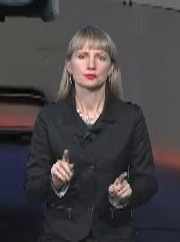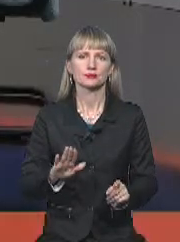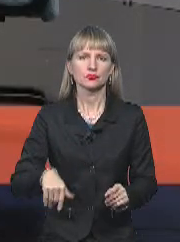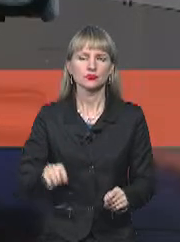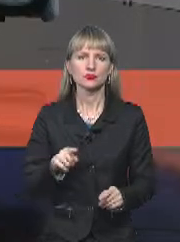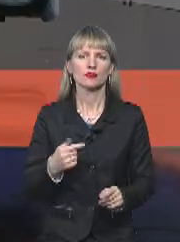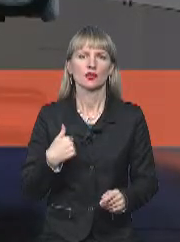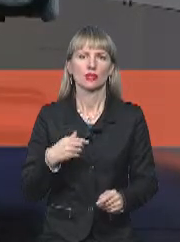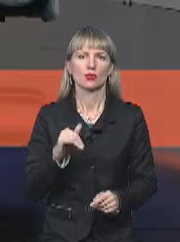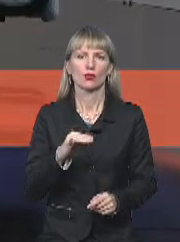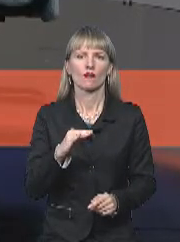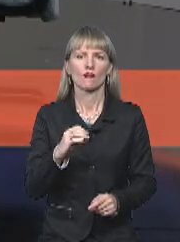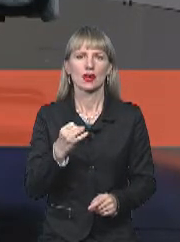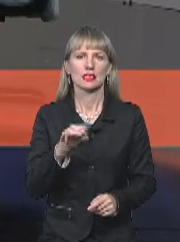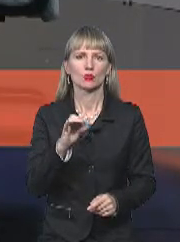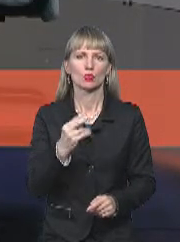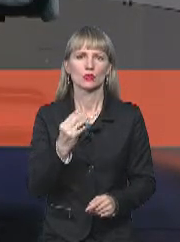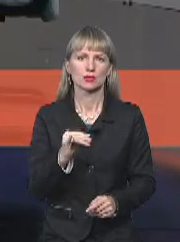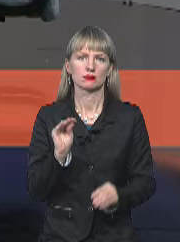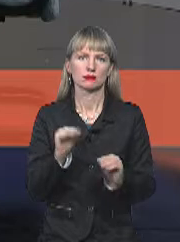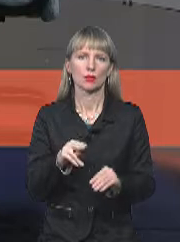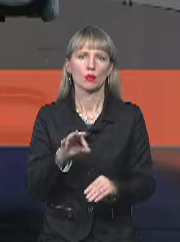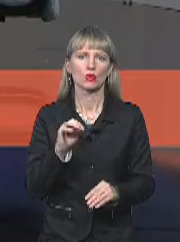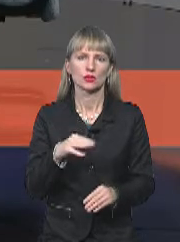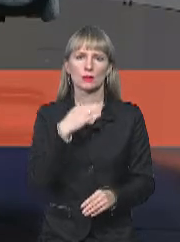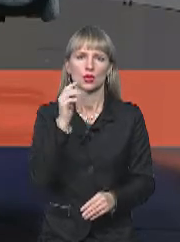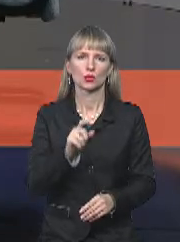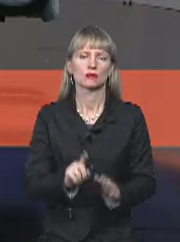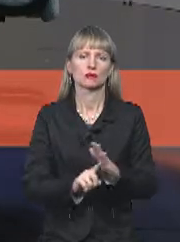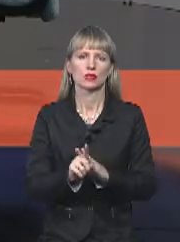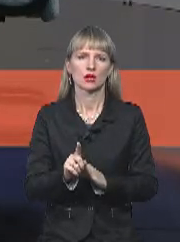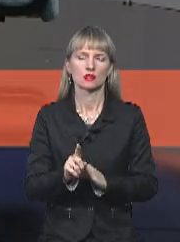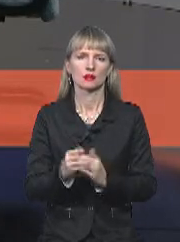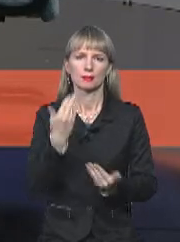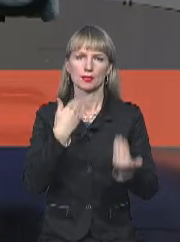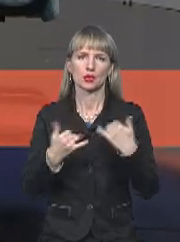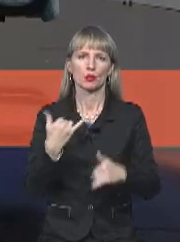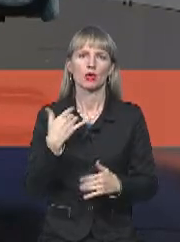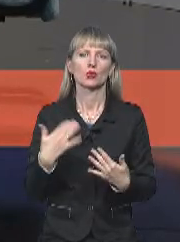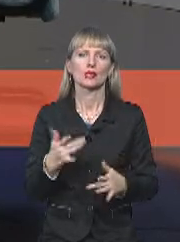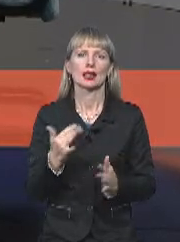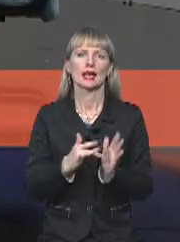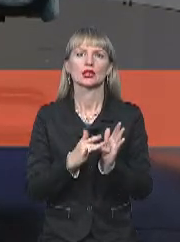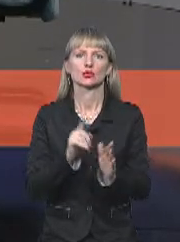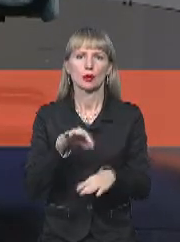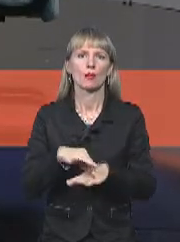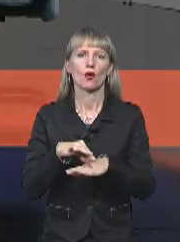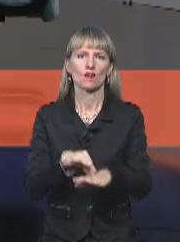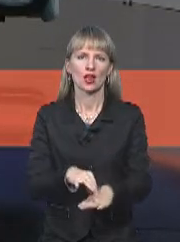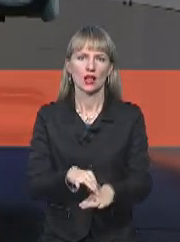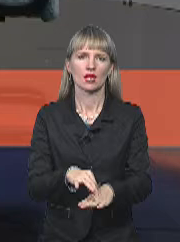після того, як я в Фейсбуці виставила пост, то багато людей почало звертатися до мене. Я вже декілька екскурсій туди